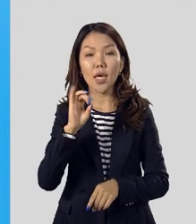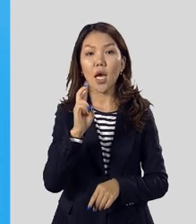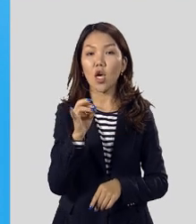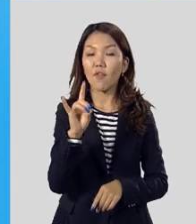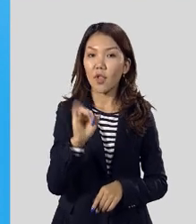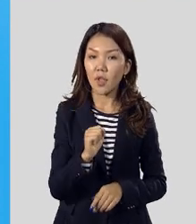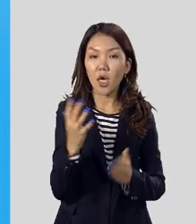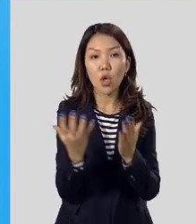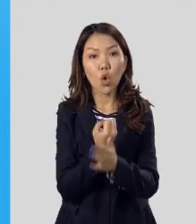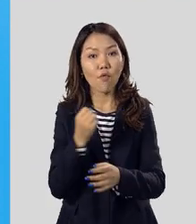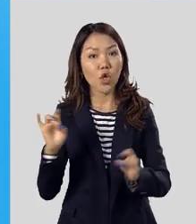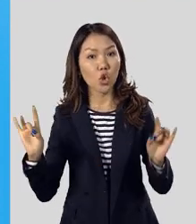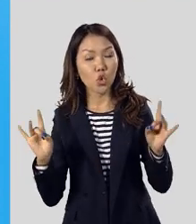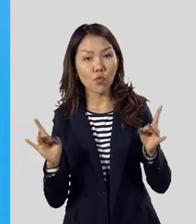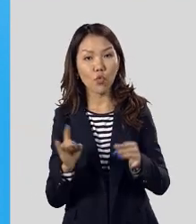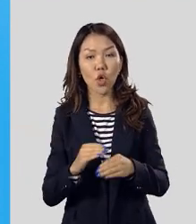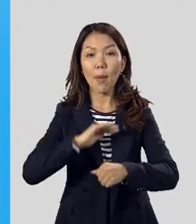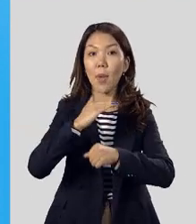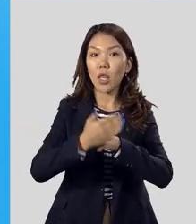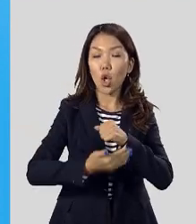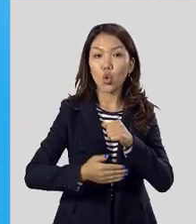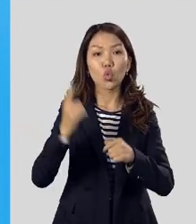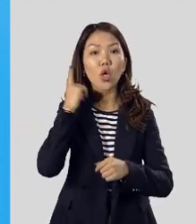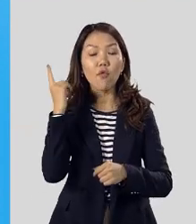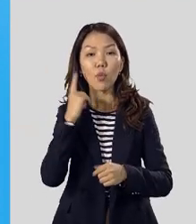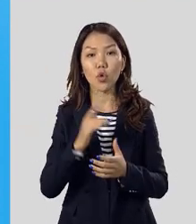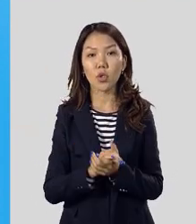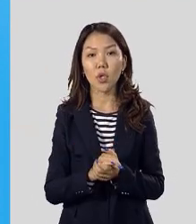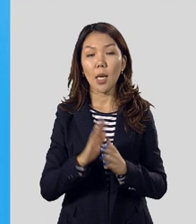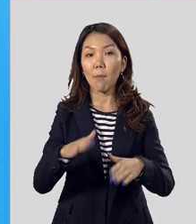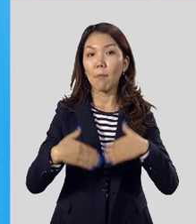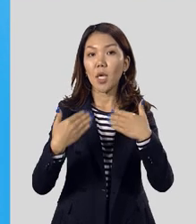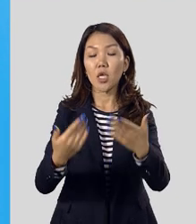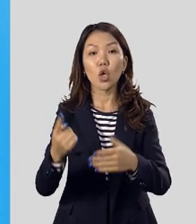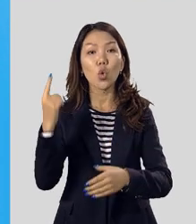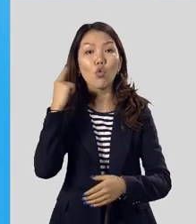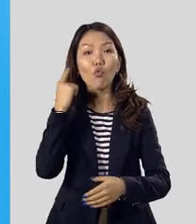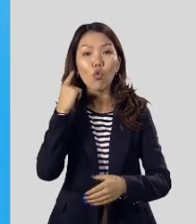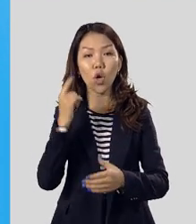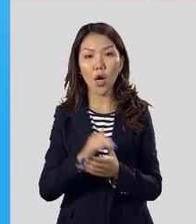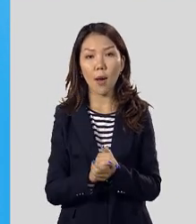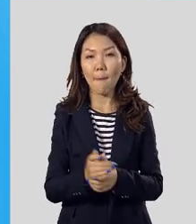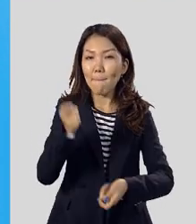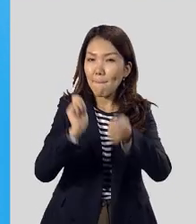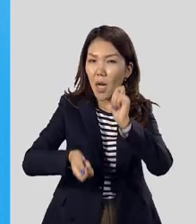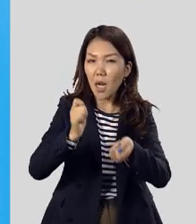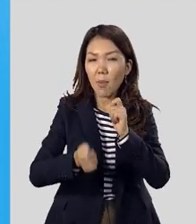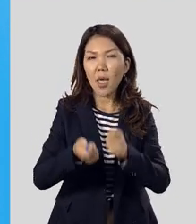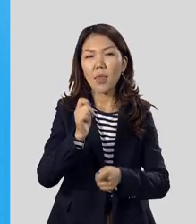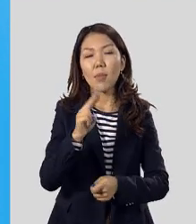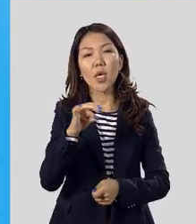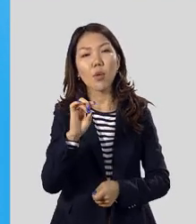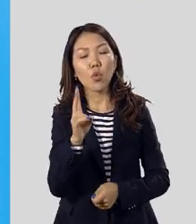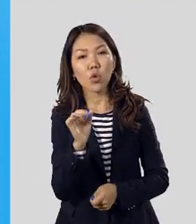улавливает какой-то звук и по наружному слуховому проходу передает его в ухо, барабанная перепонка